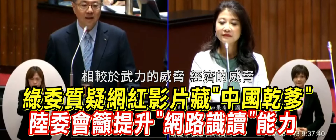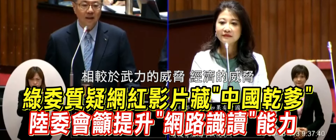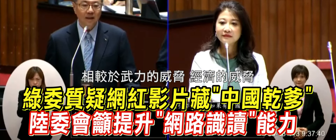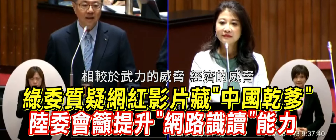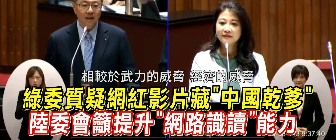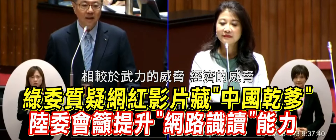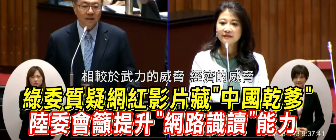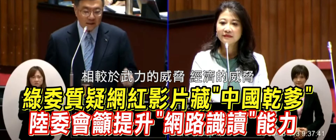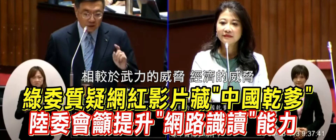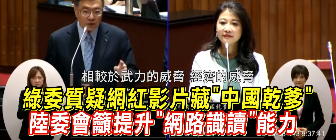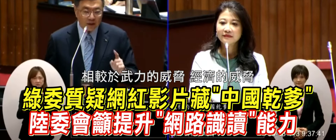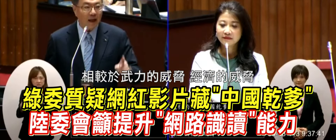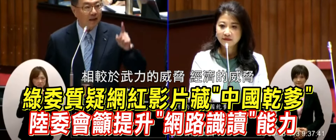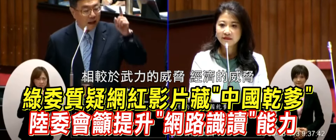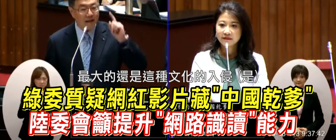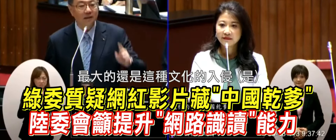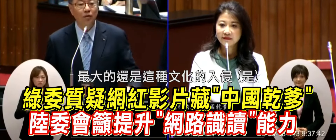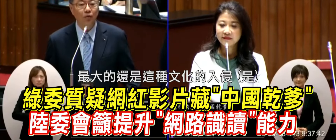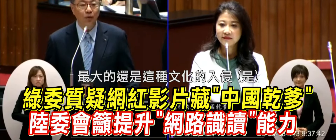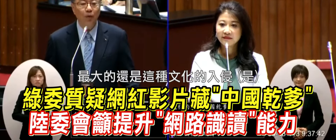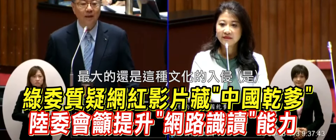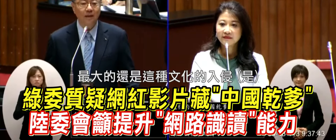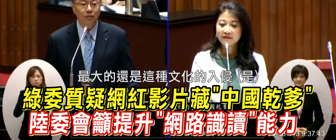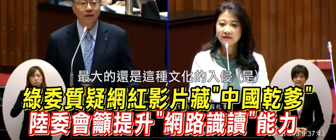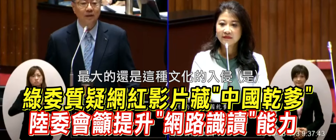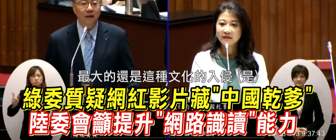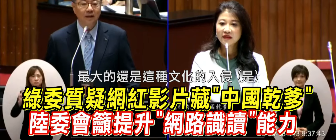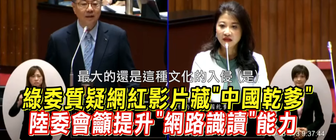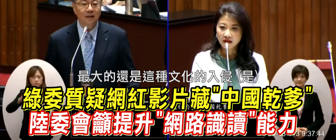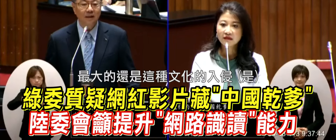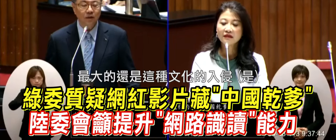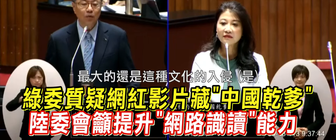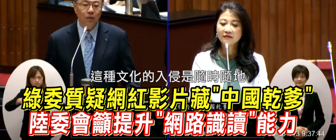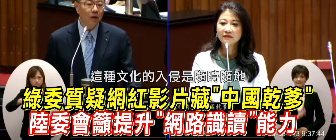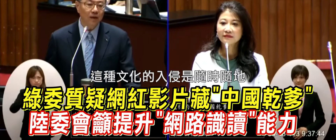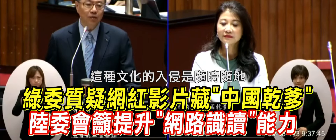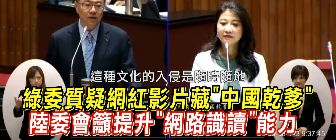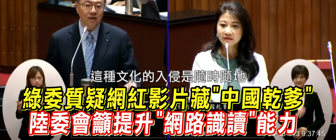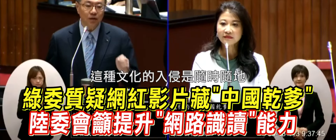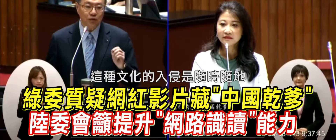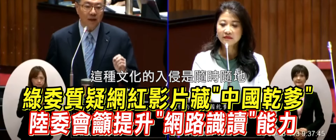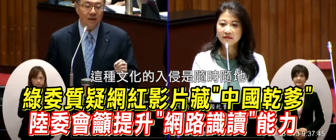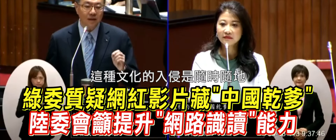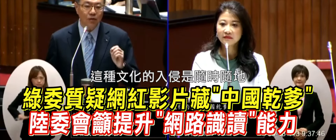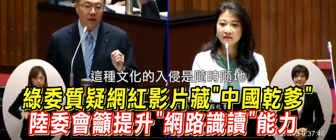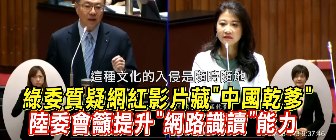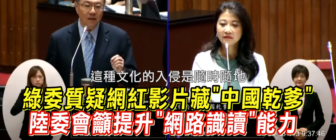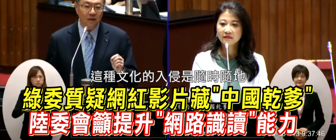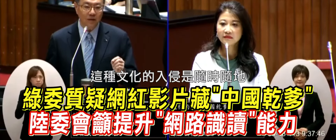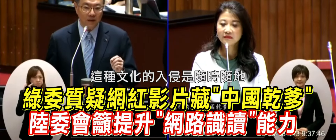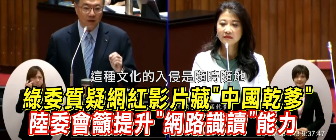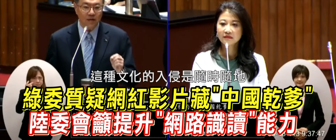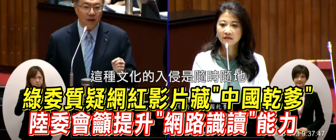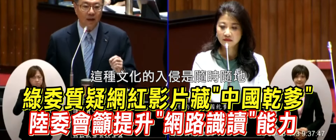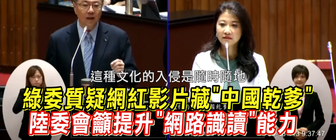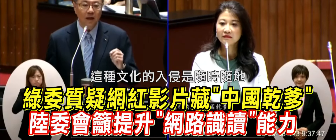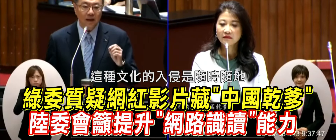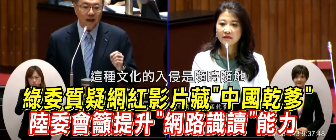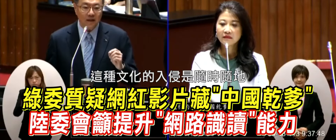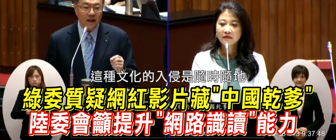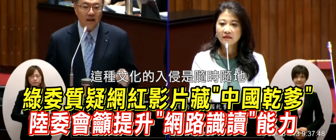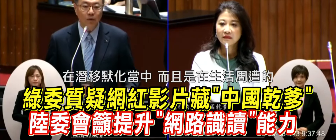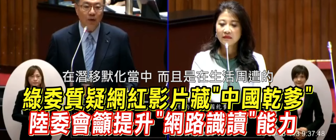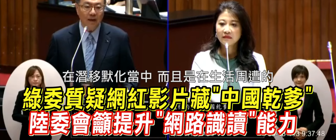胁，最大的还是这种文化的入侵。 是， 这种文化的入侵是随时随刻、